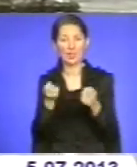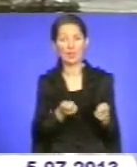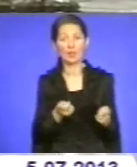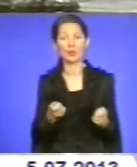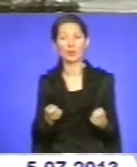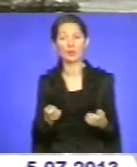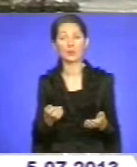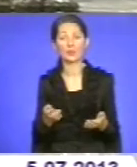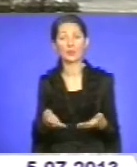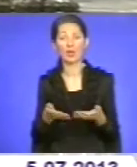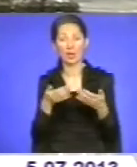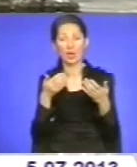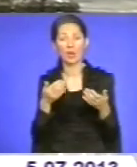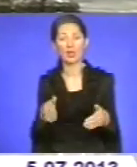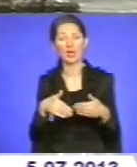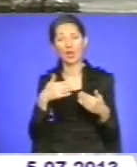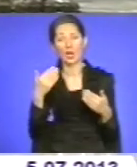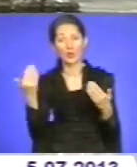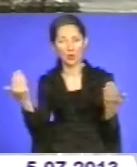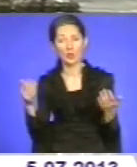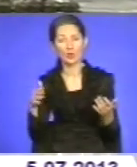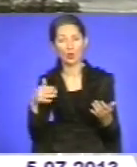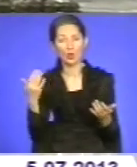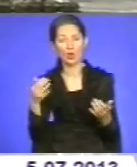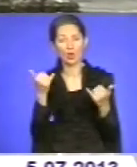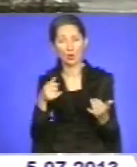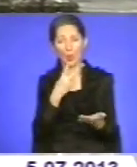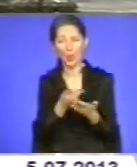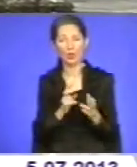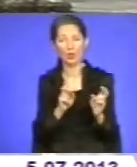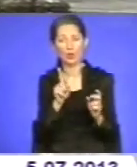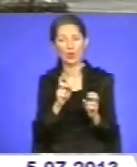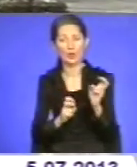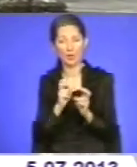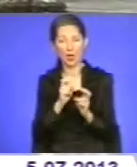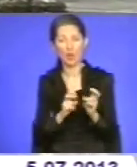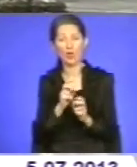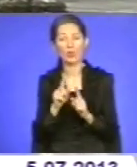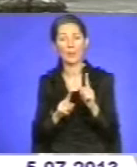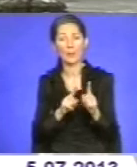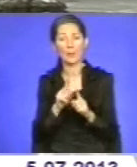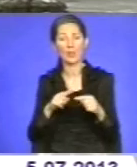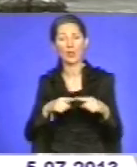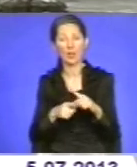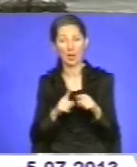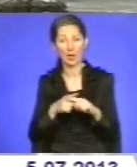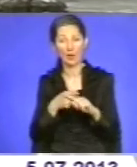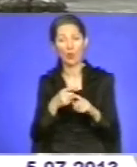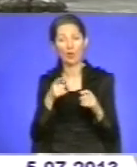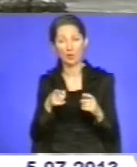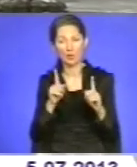зовнішню сторону. І ми сьогодні бачимо, що завод прийшов переозброєння, то дійсно самі